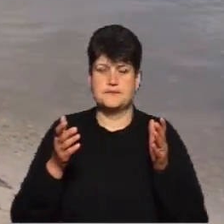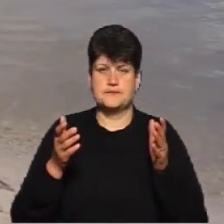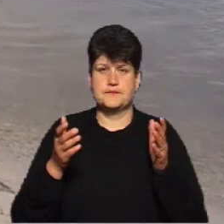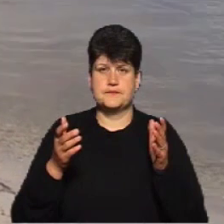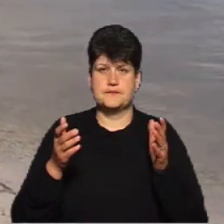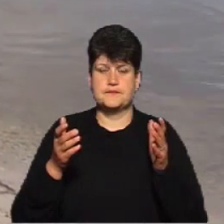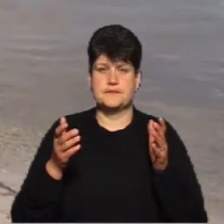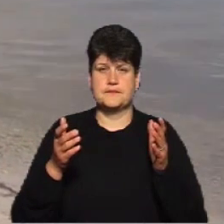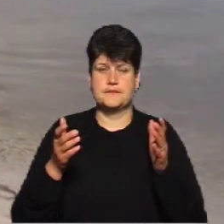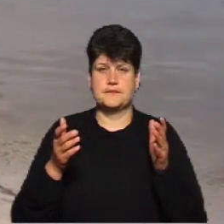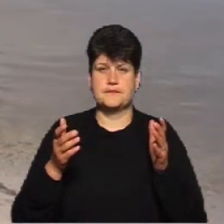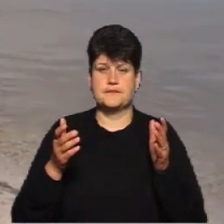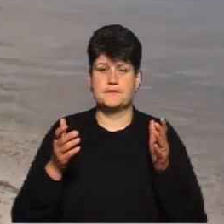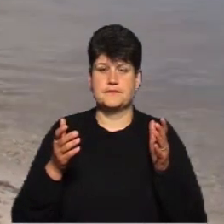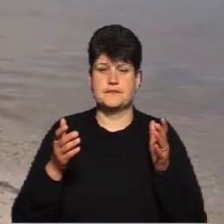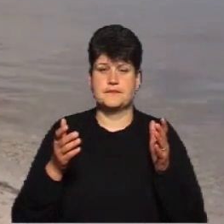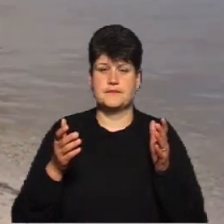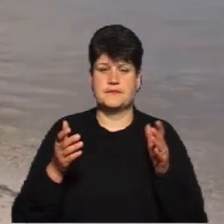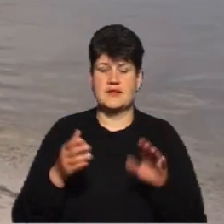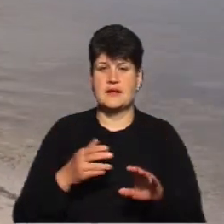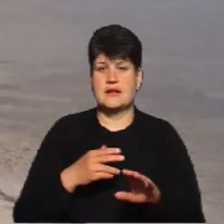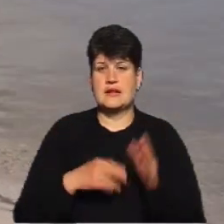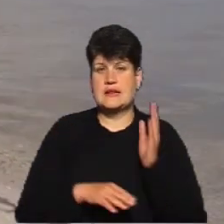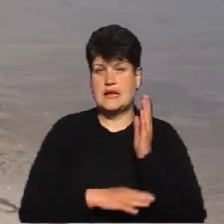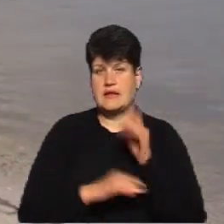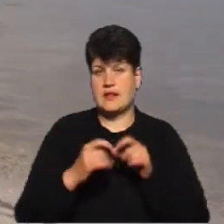Кусок якоїсь дерев'яної палки.